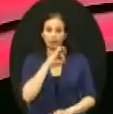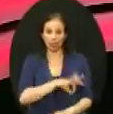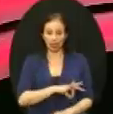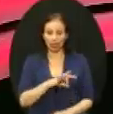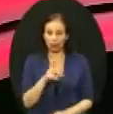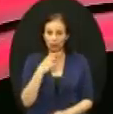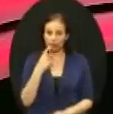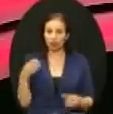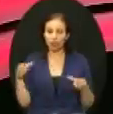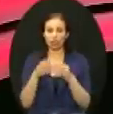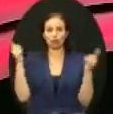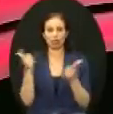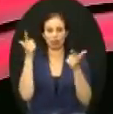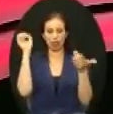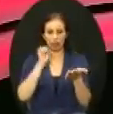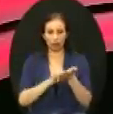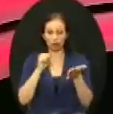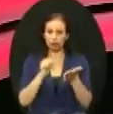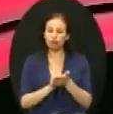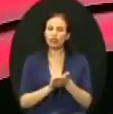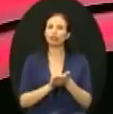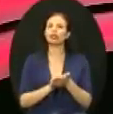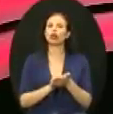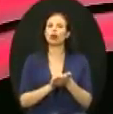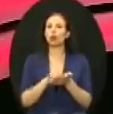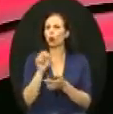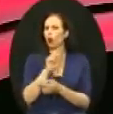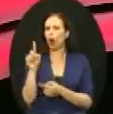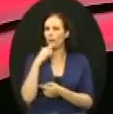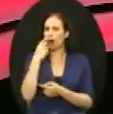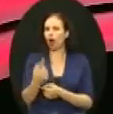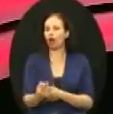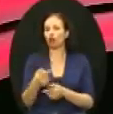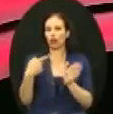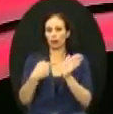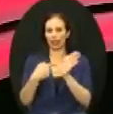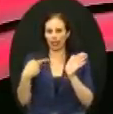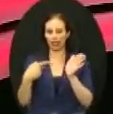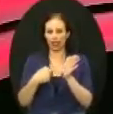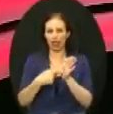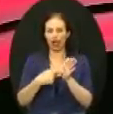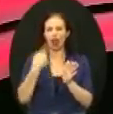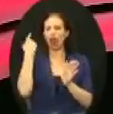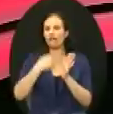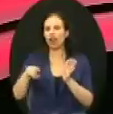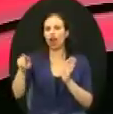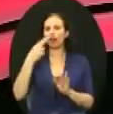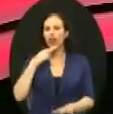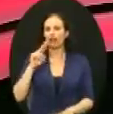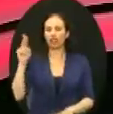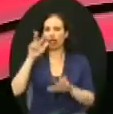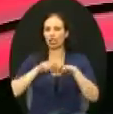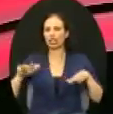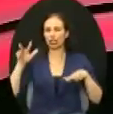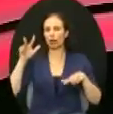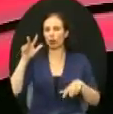שעבר כינס מסיבת עיתונאים, הוא כינס את הסיעה והעיתונאים באו, הוא לא אמר שבגלל הפרת ההבטחה על ציבור העולים, בגלל זה הוא